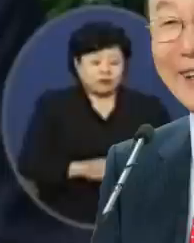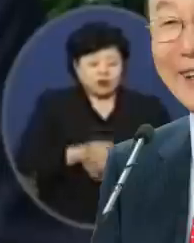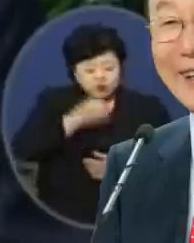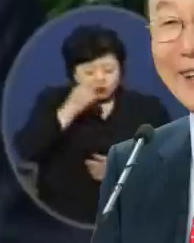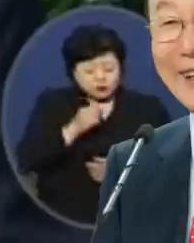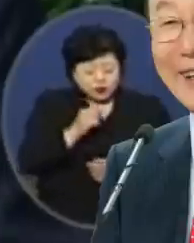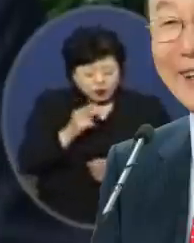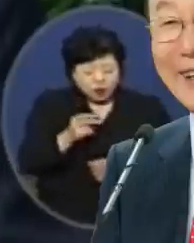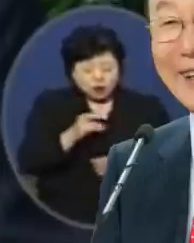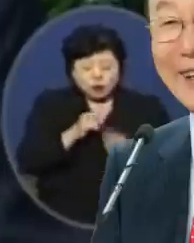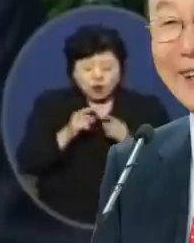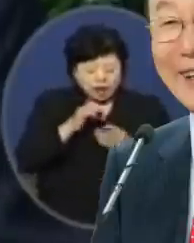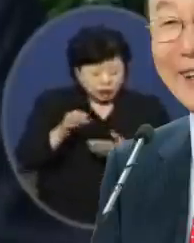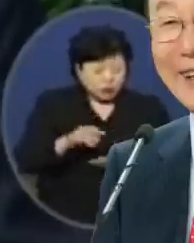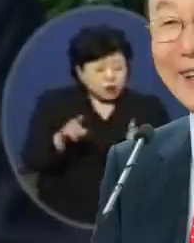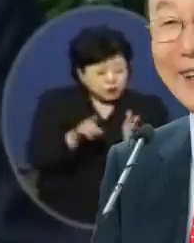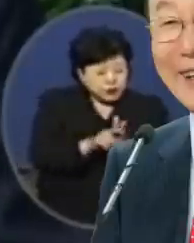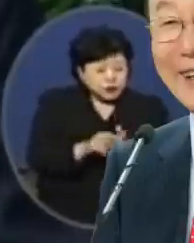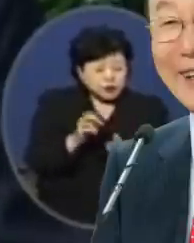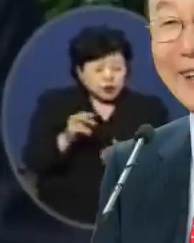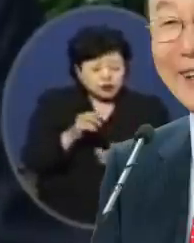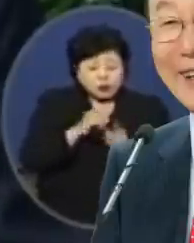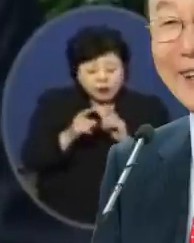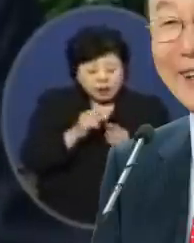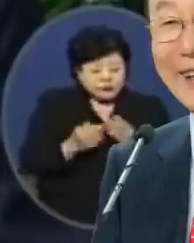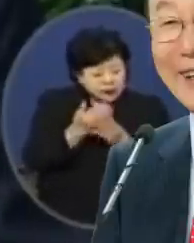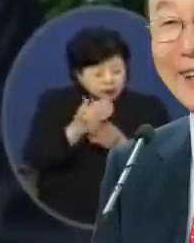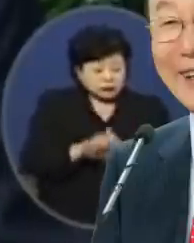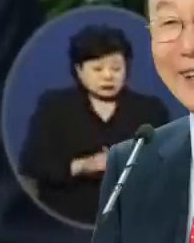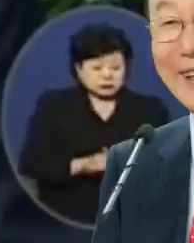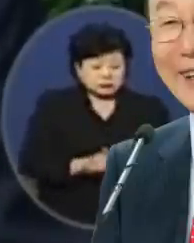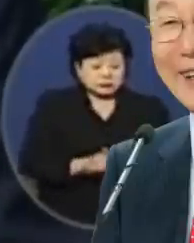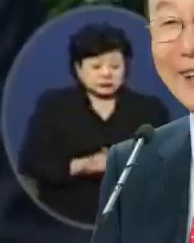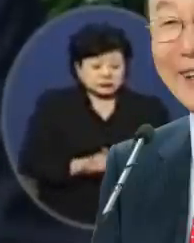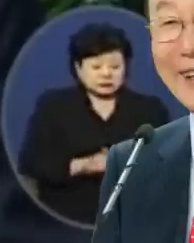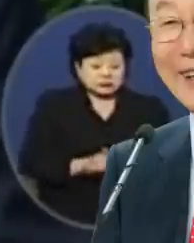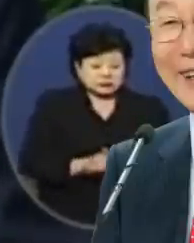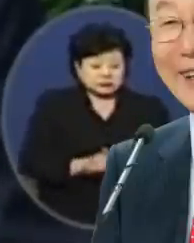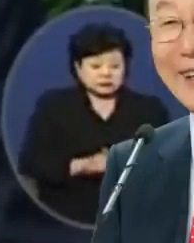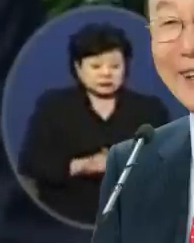꿈도 혀로서 자꾸 말하면 되고, 믿음도 혀로서 말하면 믿음이 생겨 강하게 되고,